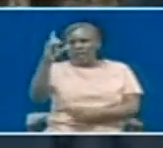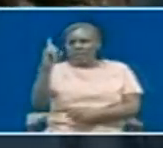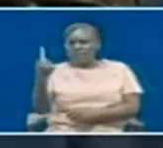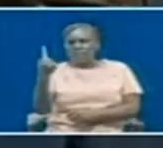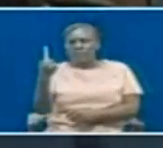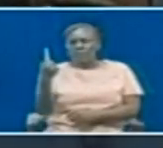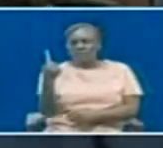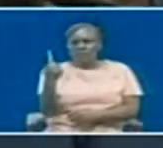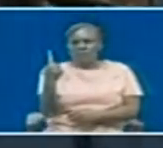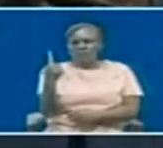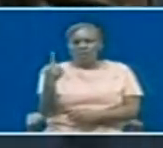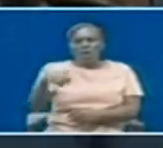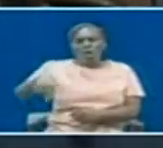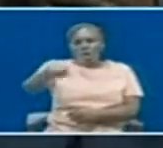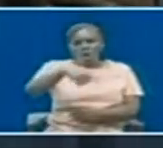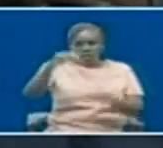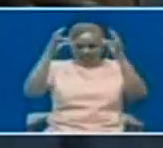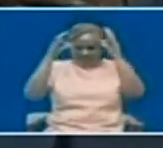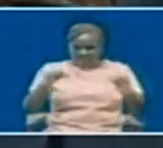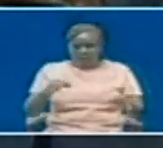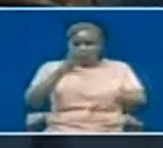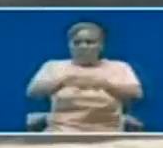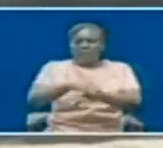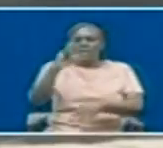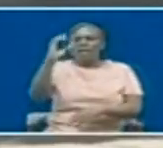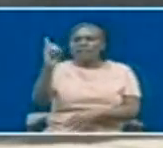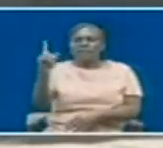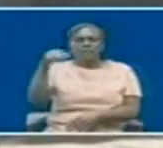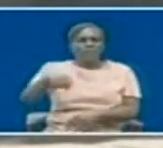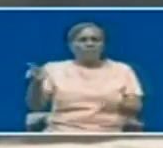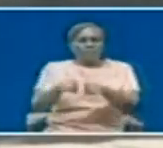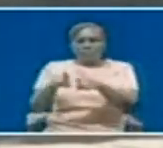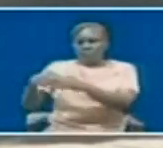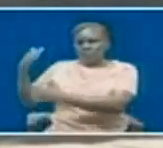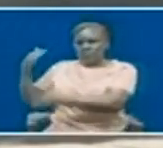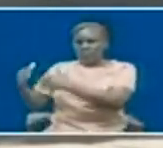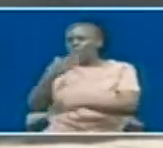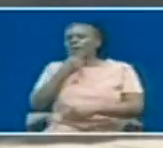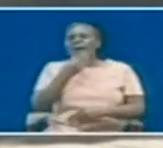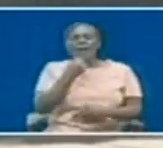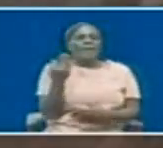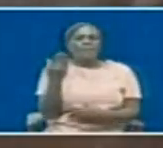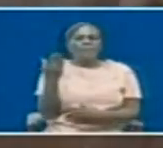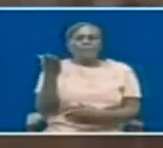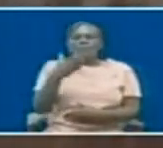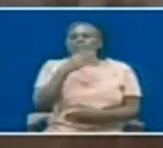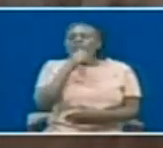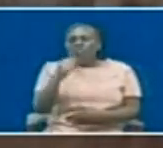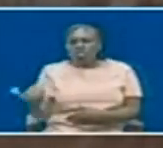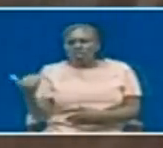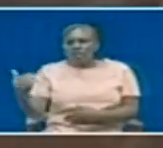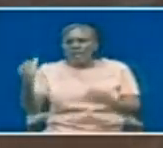hajapata bado. Sisi wote sasa tunatafuta ili kando yao mzee Aden Hassan, baba ya